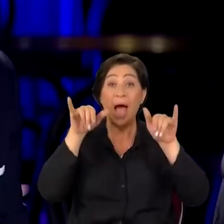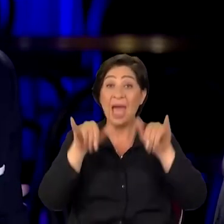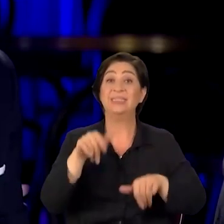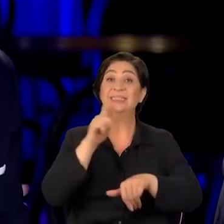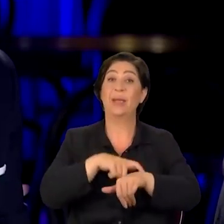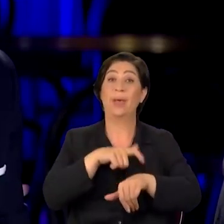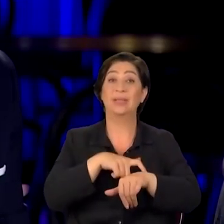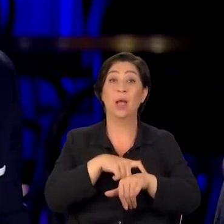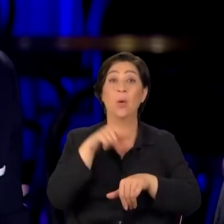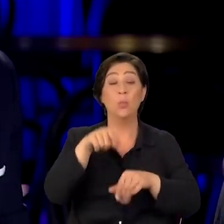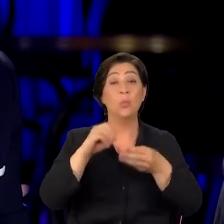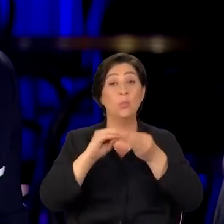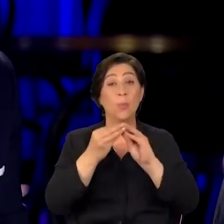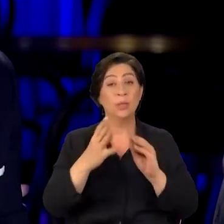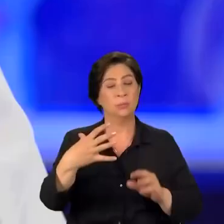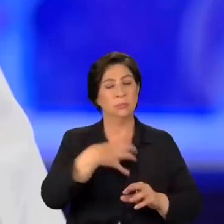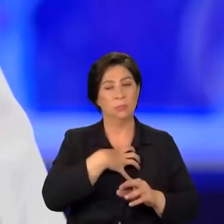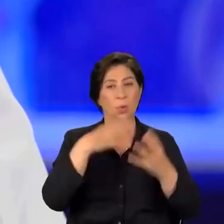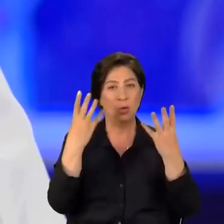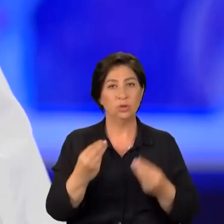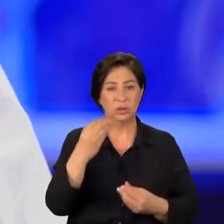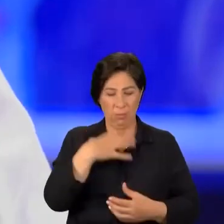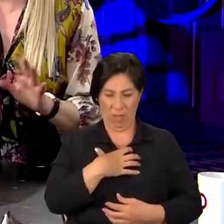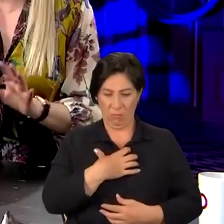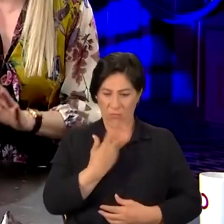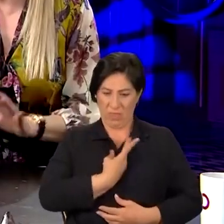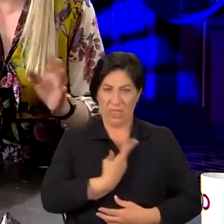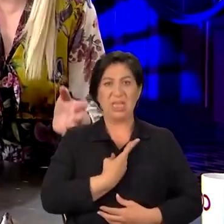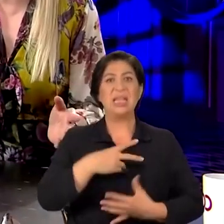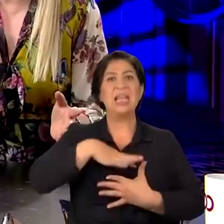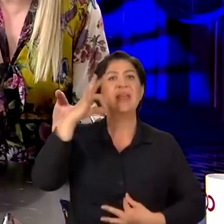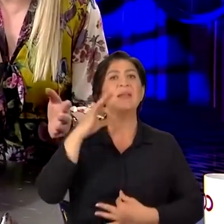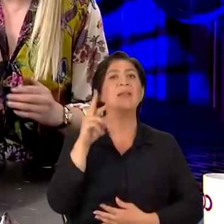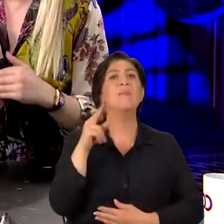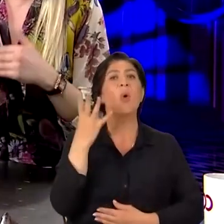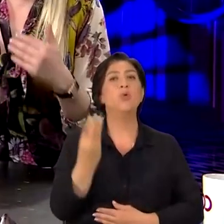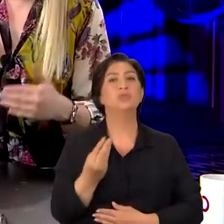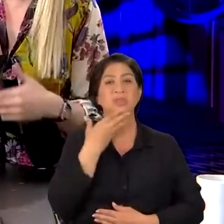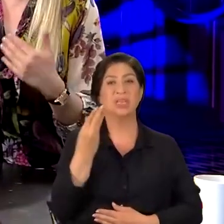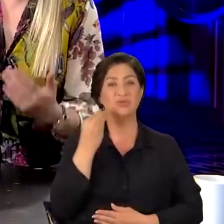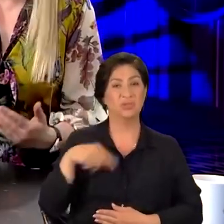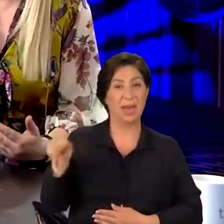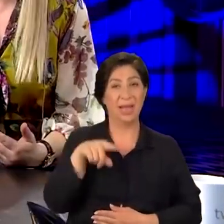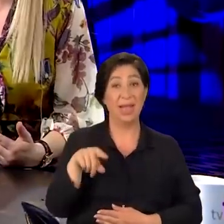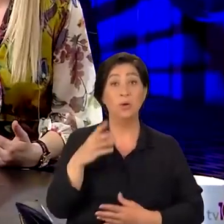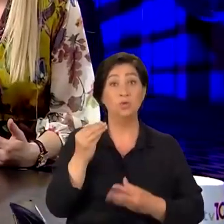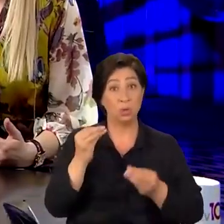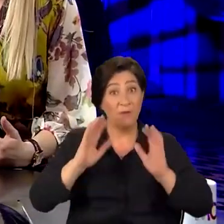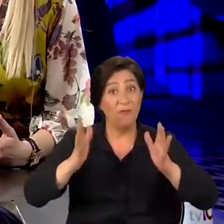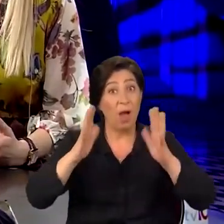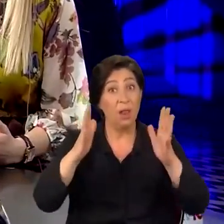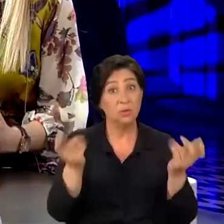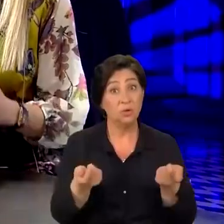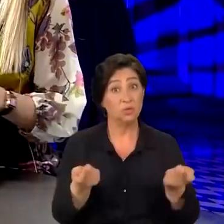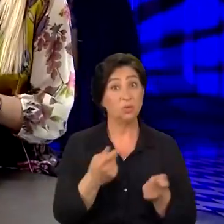zamanda bu meseleyi çok özümsemiş, kişiselleştirmiş ve kimlikleştirmiş gençler. Son derece de aktifler bu